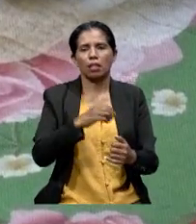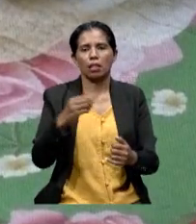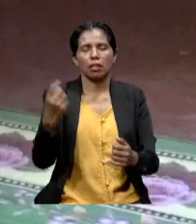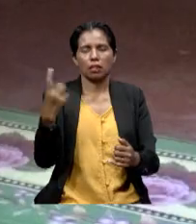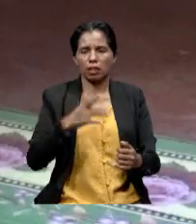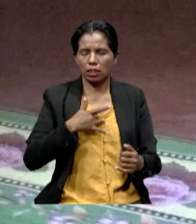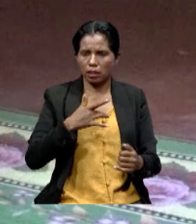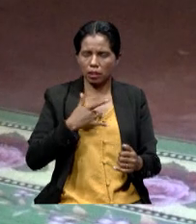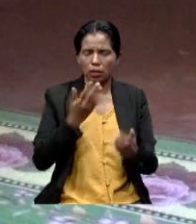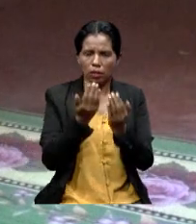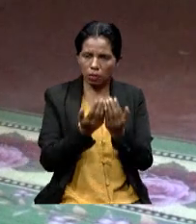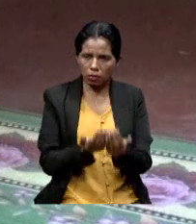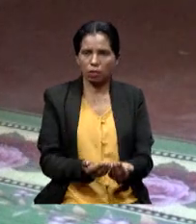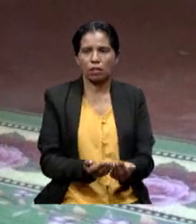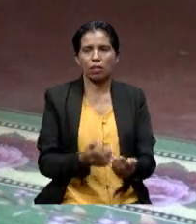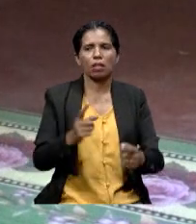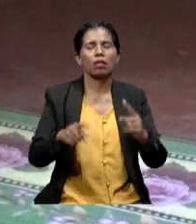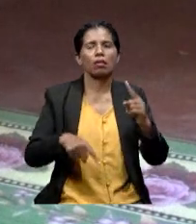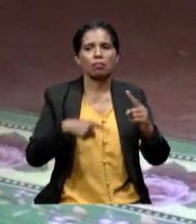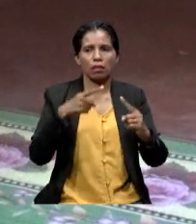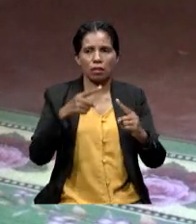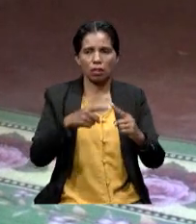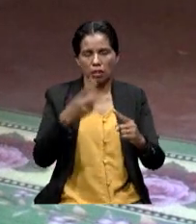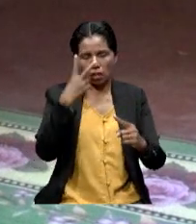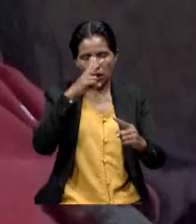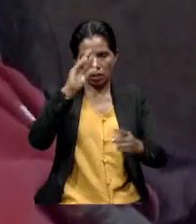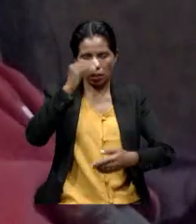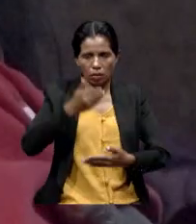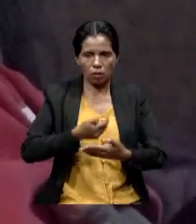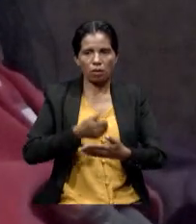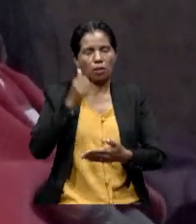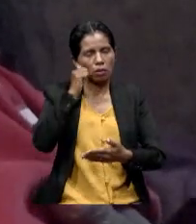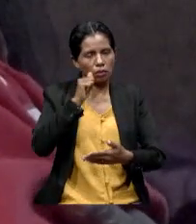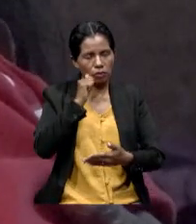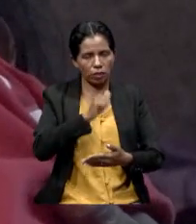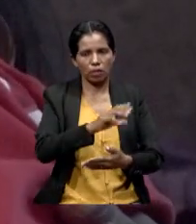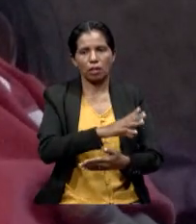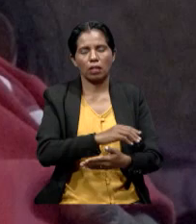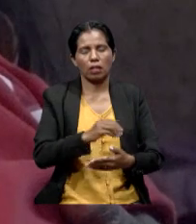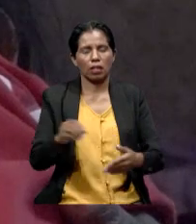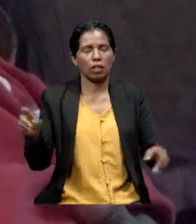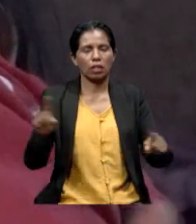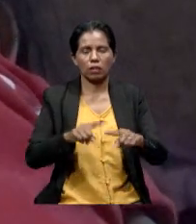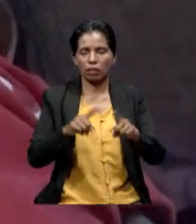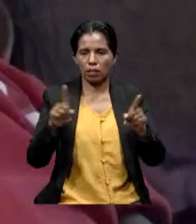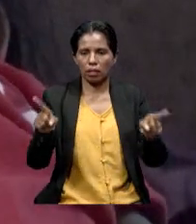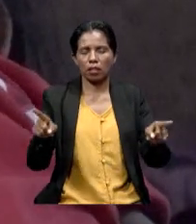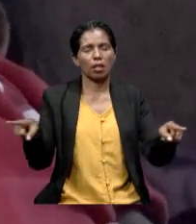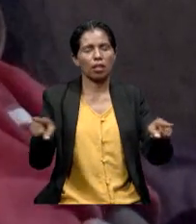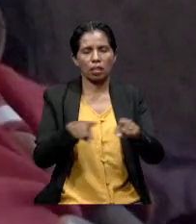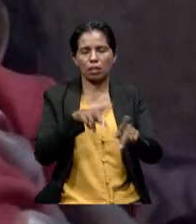senti toran tebes, banhira, hare ni oan feto ni kondisan, la hanesan ho